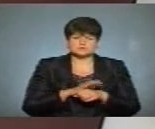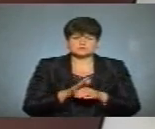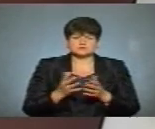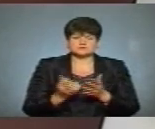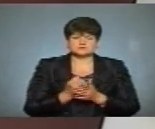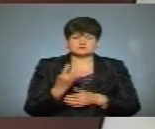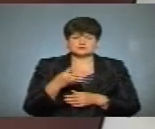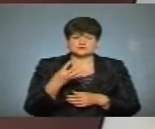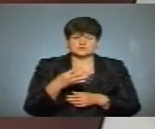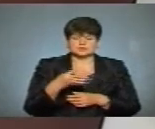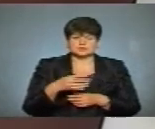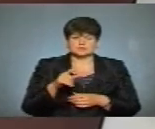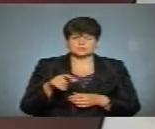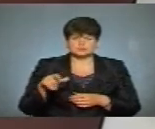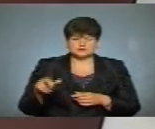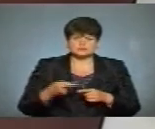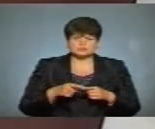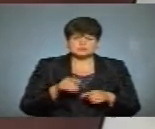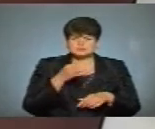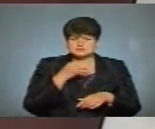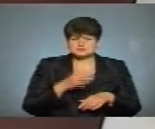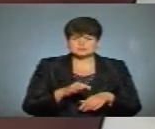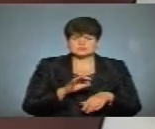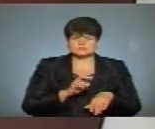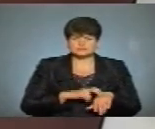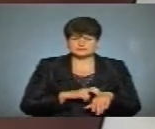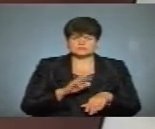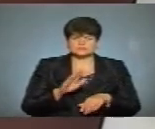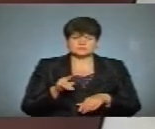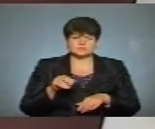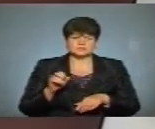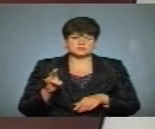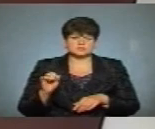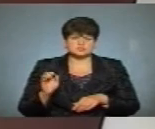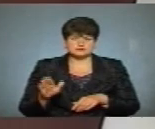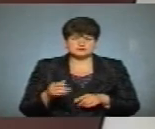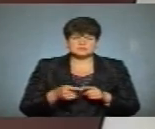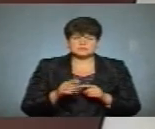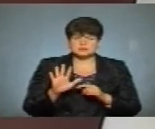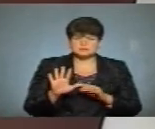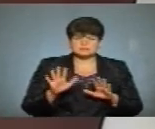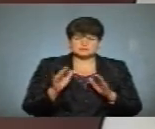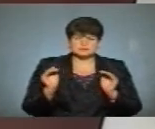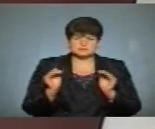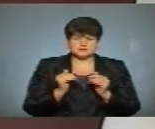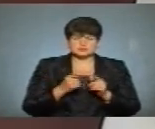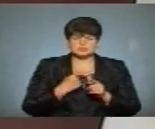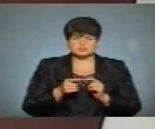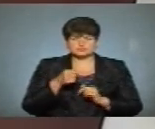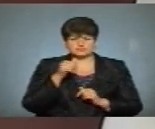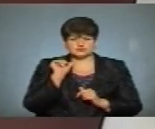Про це повідомив епідеміолог обласного лабораторного центру Володимир Паничев. За його словами, це на 5 випадків менше, аніж